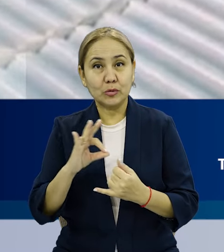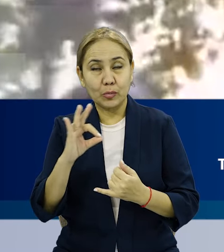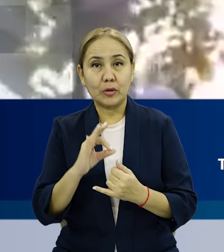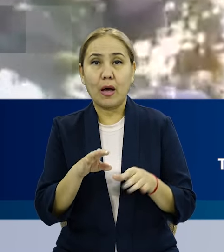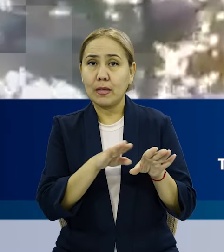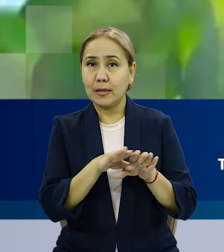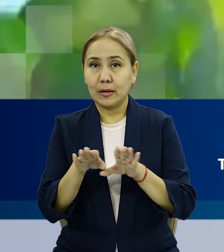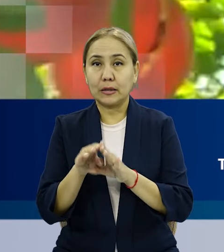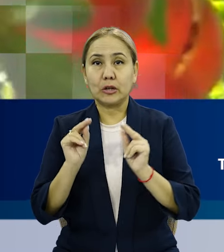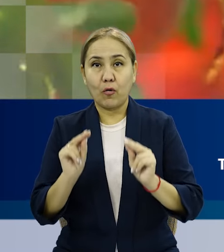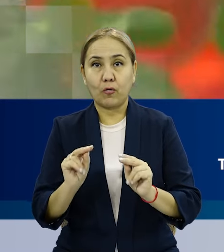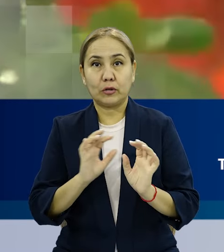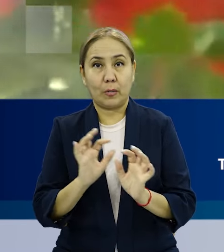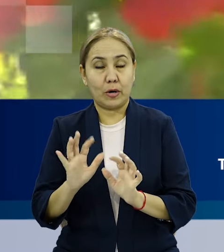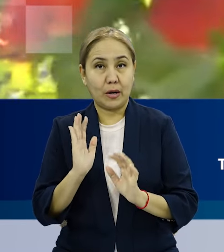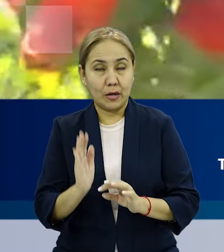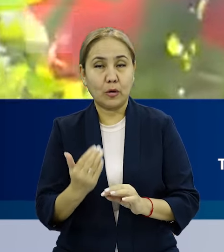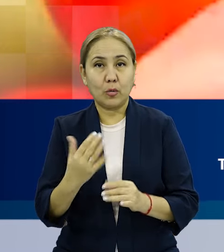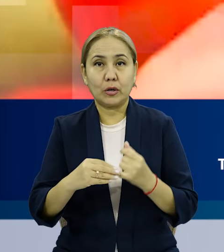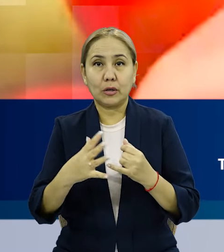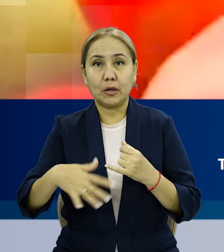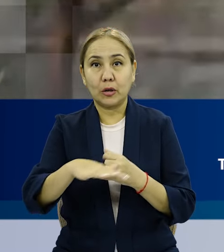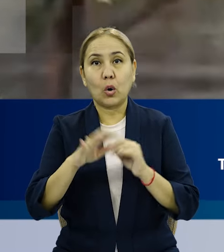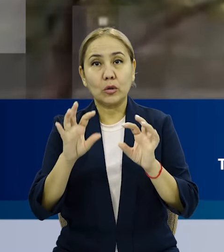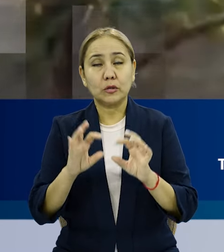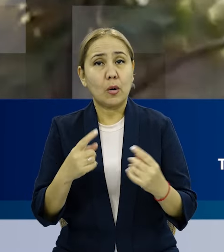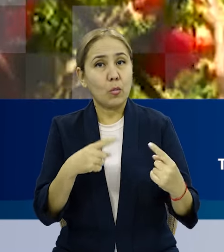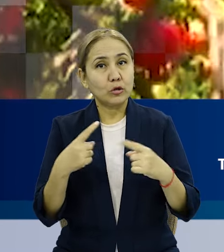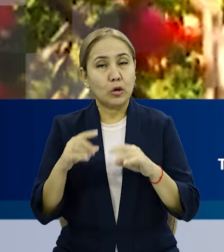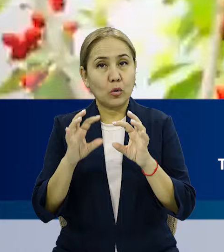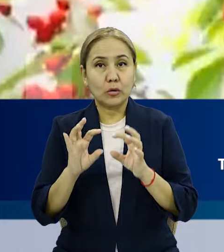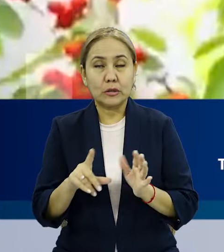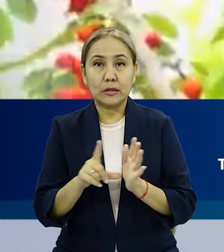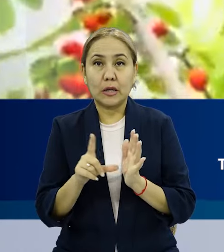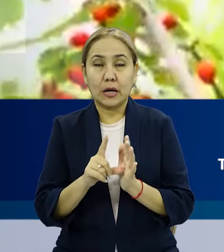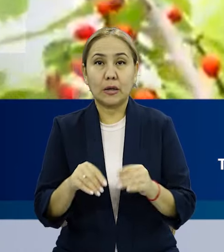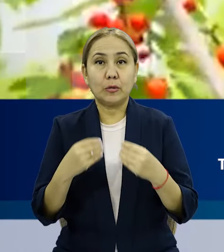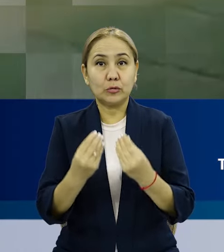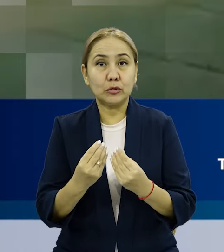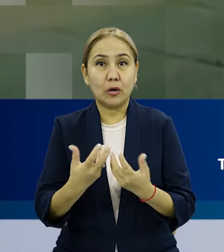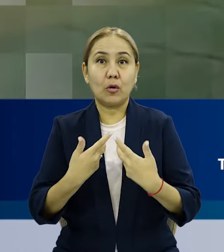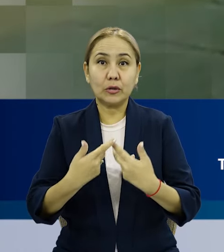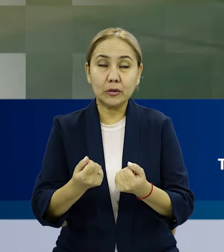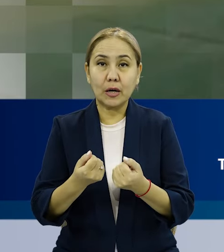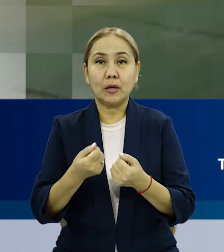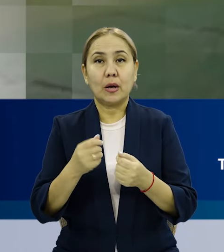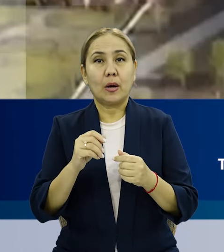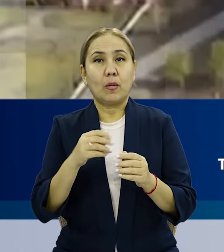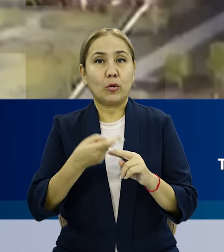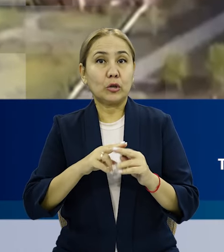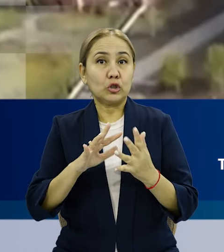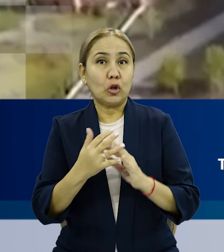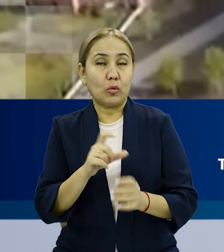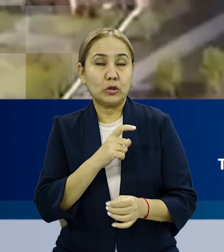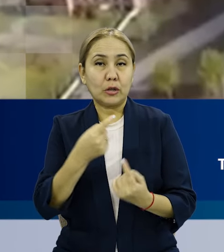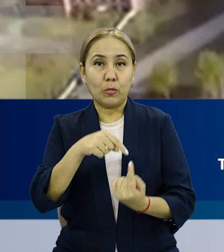va shaffoflik ta'minlanadi. Qonunga ko'ra yer kodeksiga va boshqa qonunlarga ijaraga oluvchi tomonidan ijaraga olingan qishloq xo'jaligiga